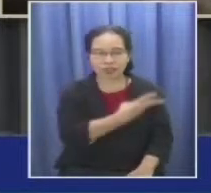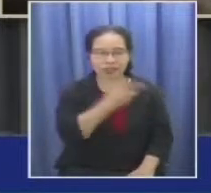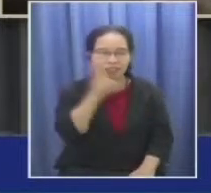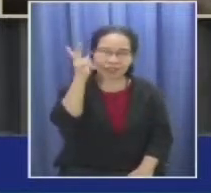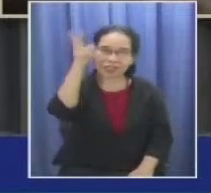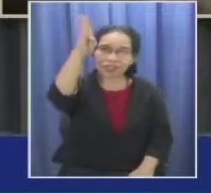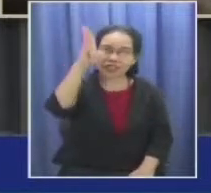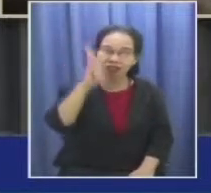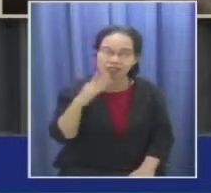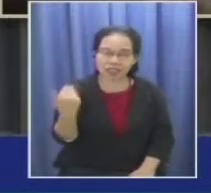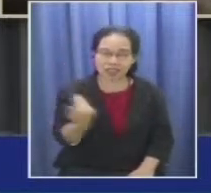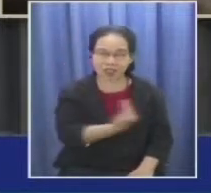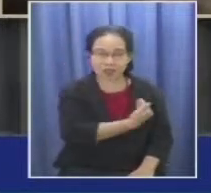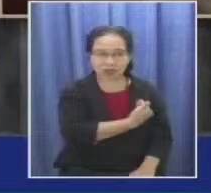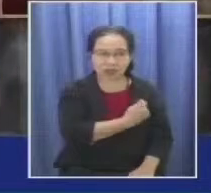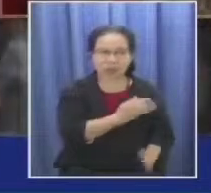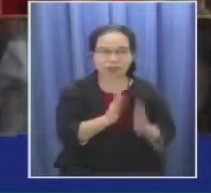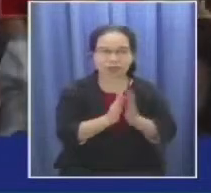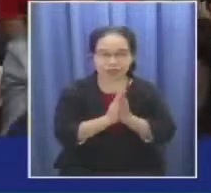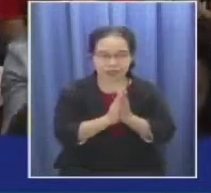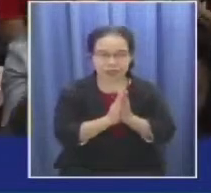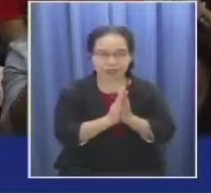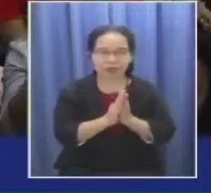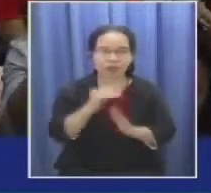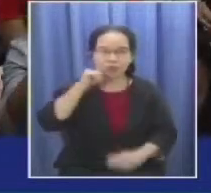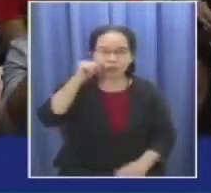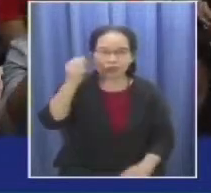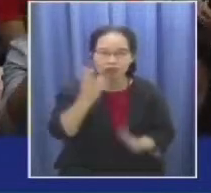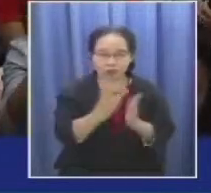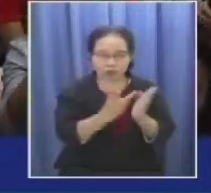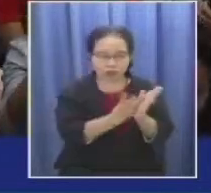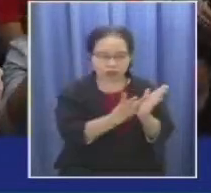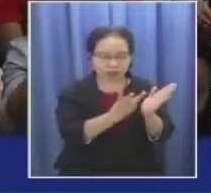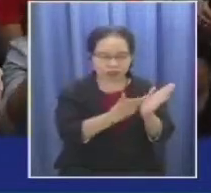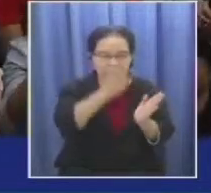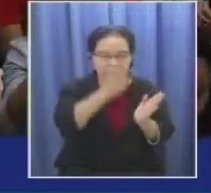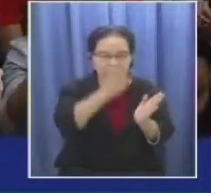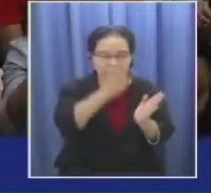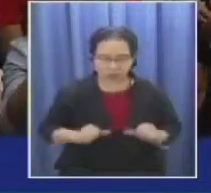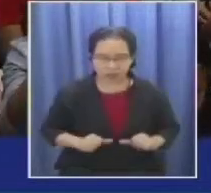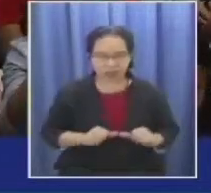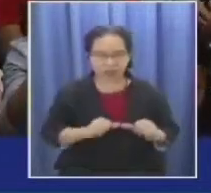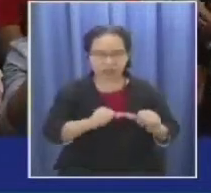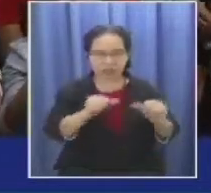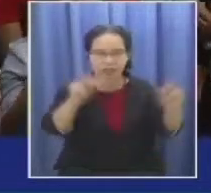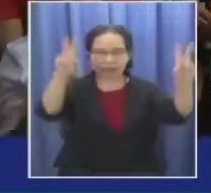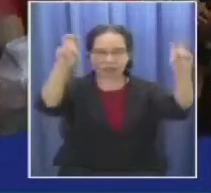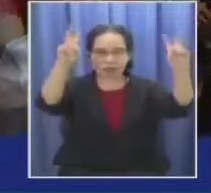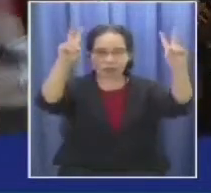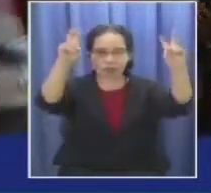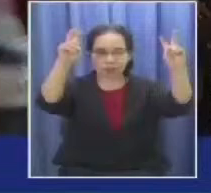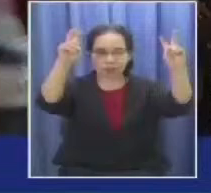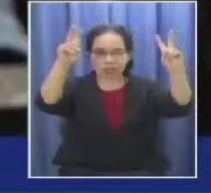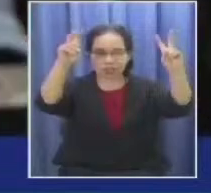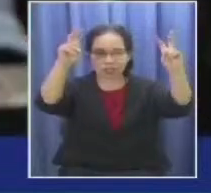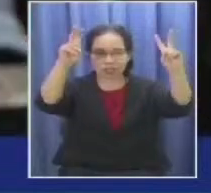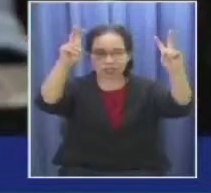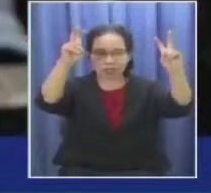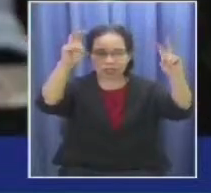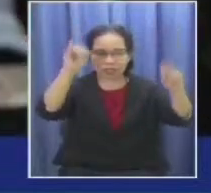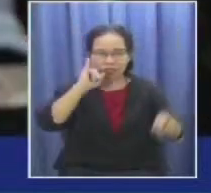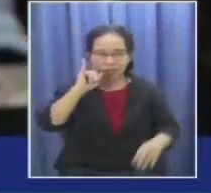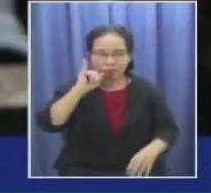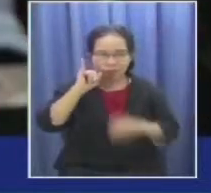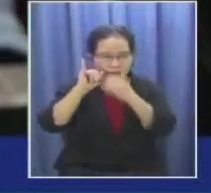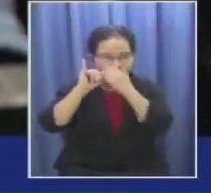ntoro manyanya atwom tɛkyerɛ ma no ne akoma no ho sɛdeɛ bɛyɛ yɛ bompa ya wɔ